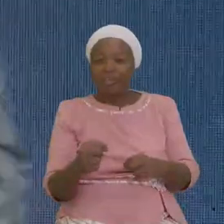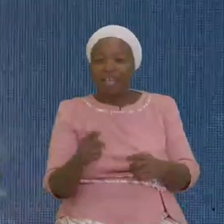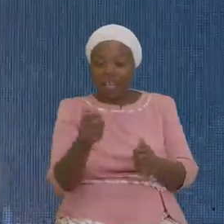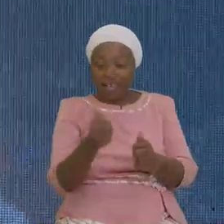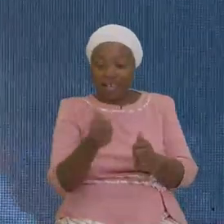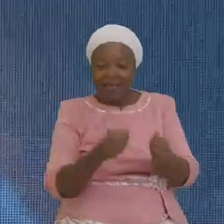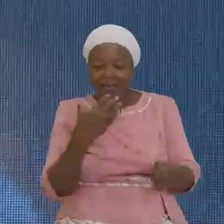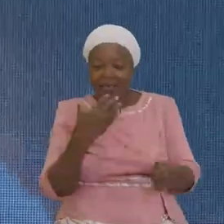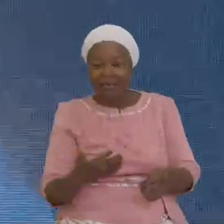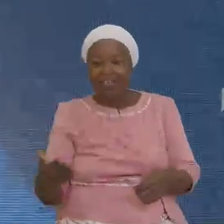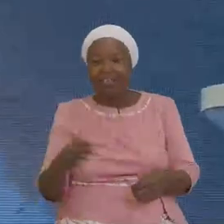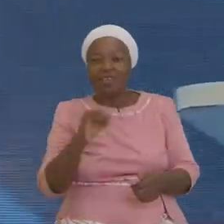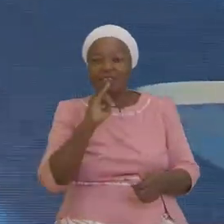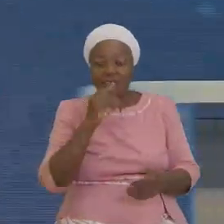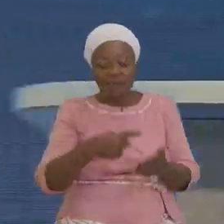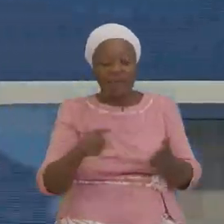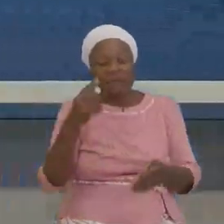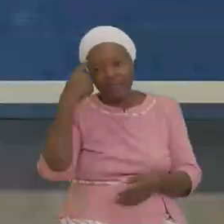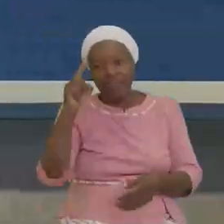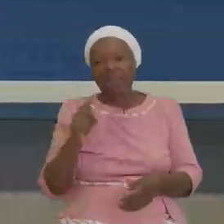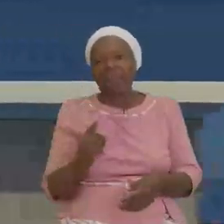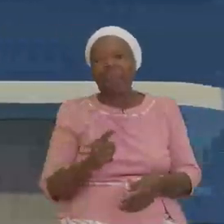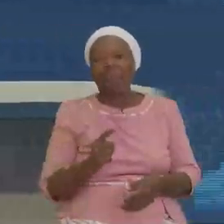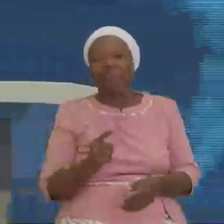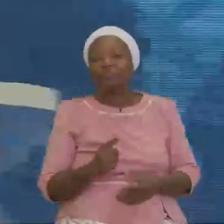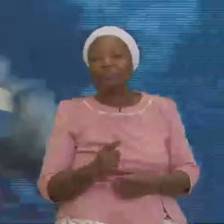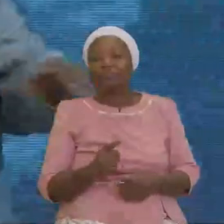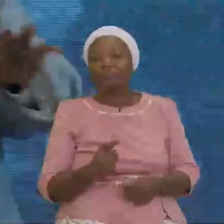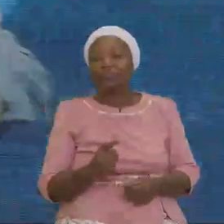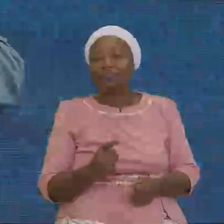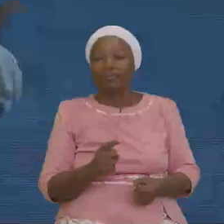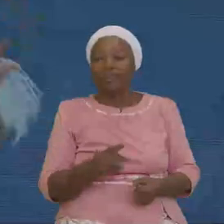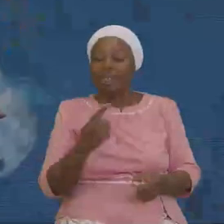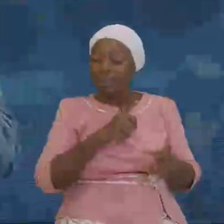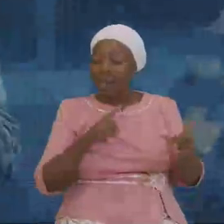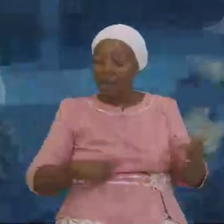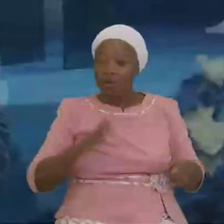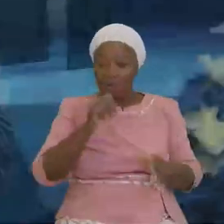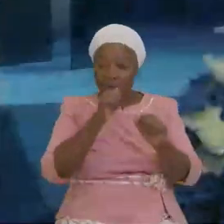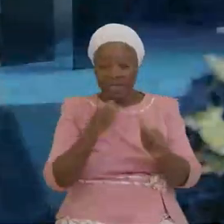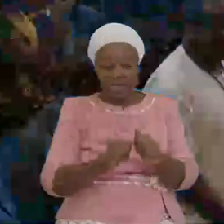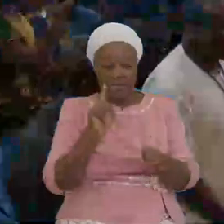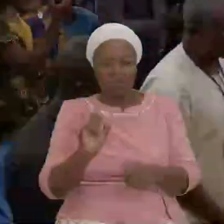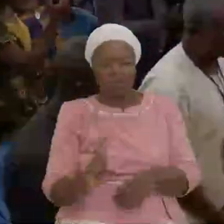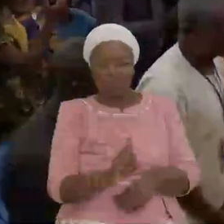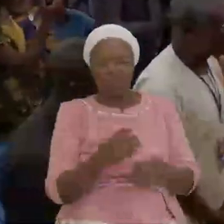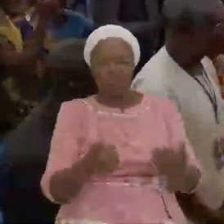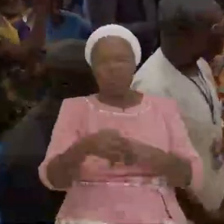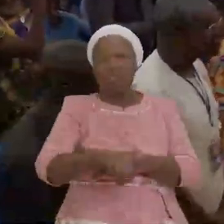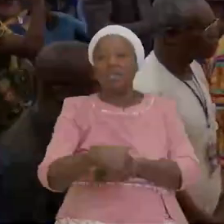croyez, comme vous venez, toute chose a été déjà